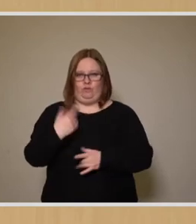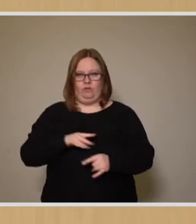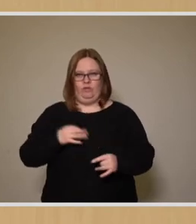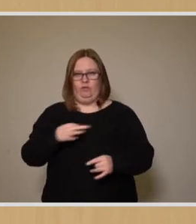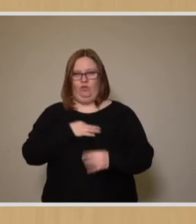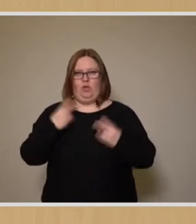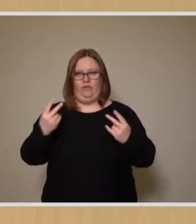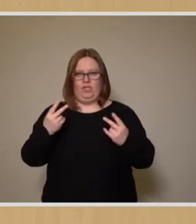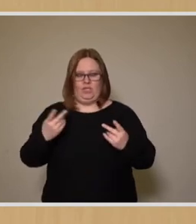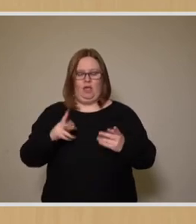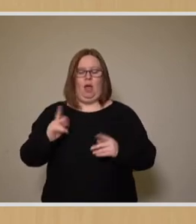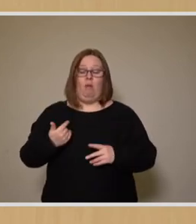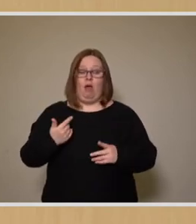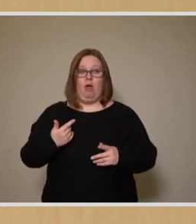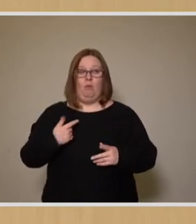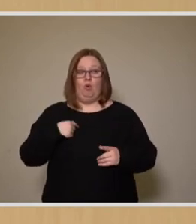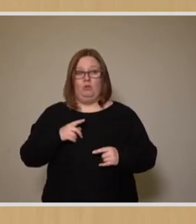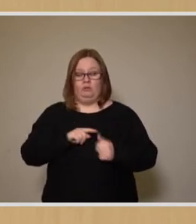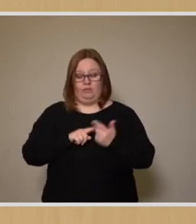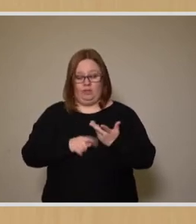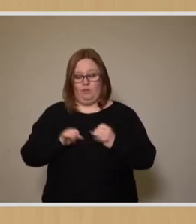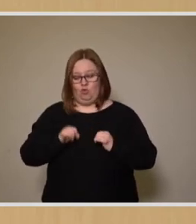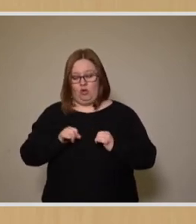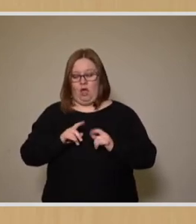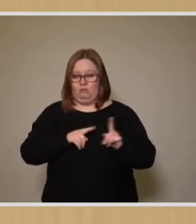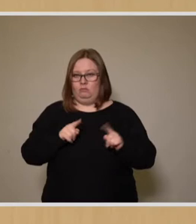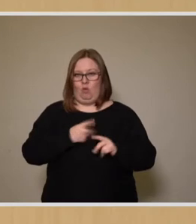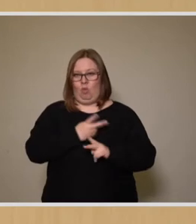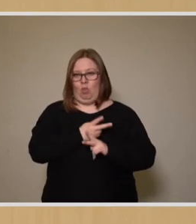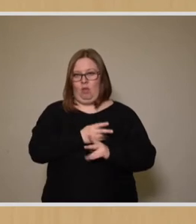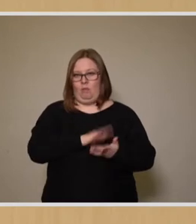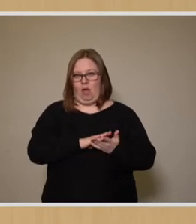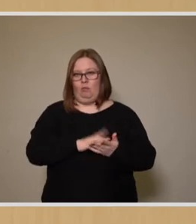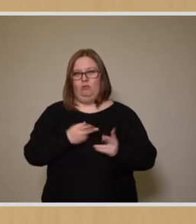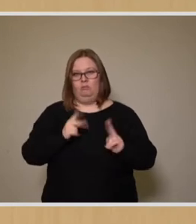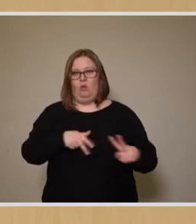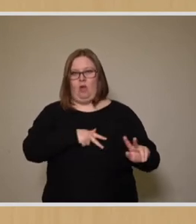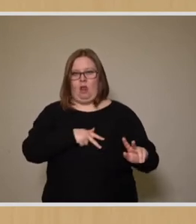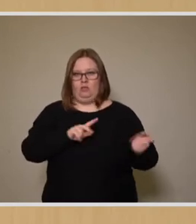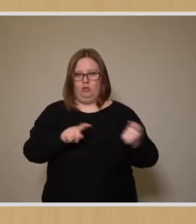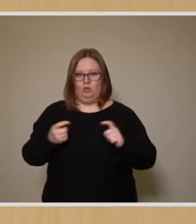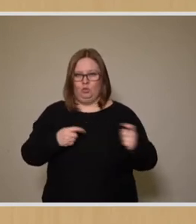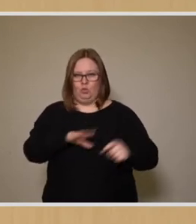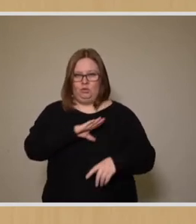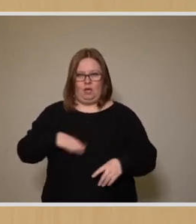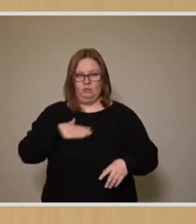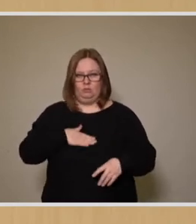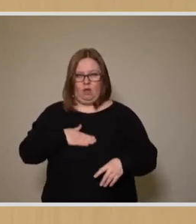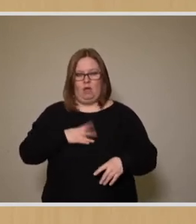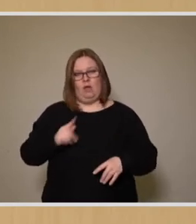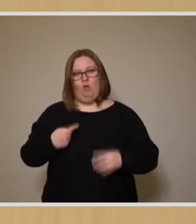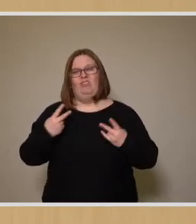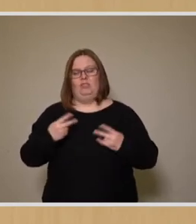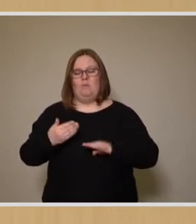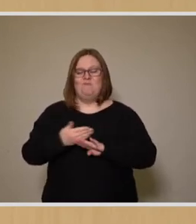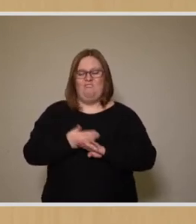als sie im Moment aussieht. Aber wir sollten uns keine der Möglichkeiten vergeben und eine ehrliche Debatte miteinander führen, wie wir mit dem Sachsenbad weitermachen wollen, auch